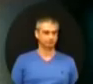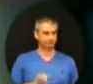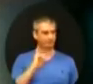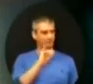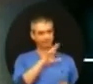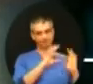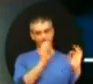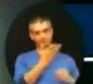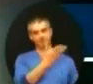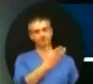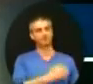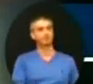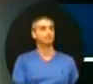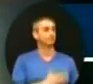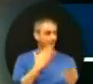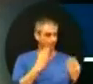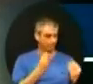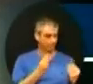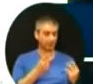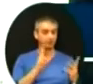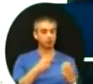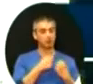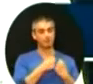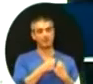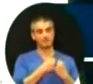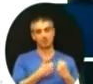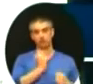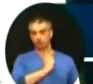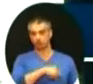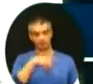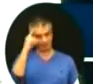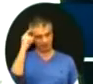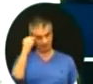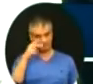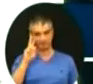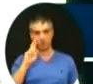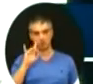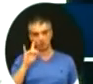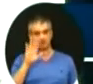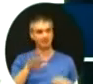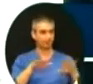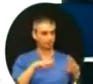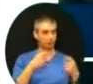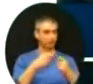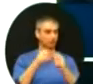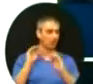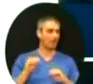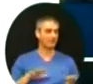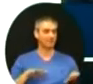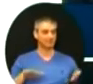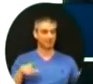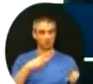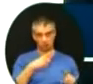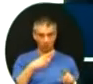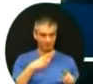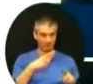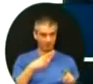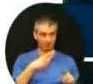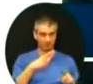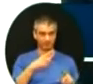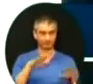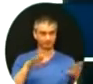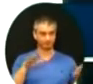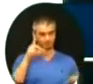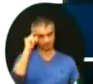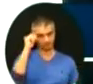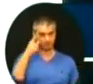יריב, אתה פותח. תודה. יש מאבק בין ראש עיריית תל אביב רון חולדאי לממשלה בנושא העברת שדה התעופה בדוב, שדה